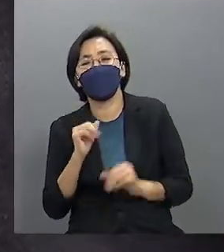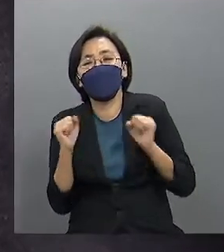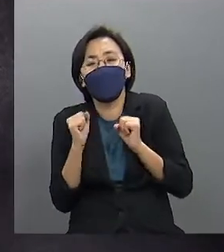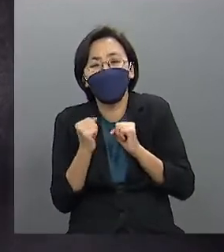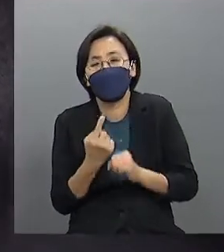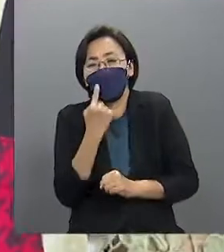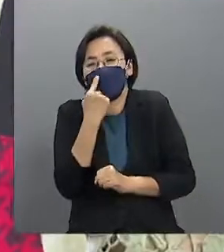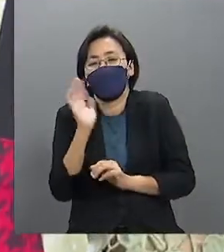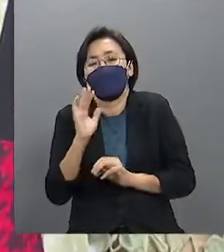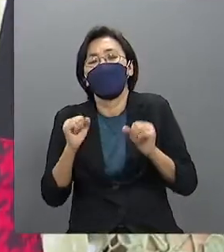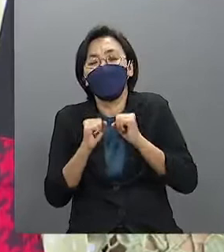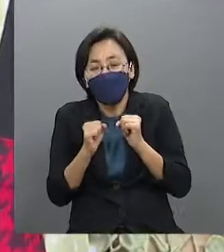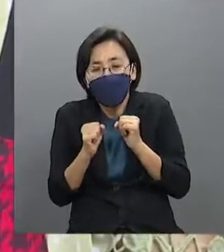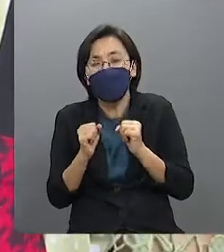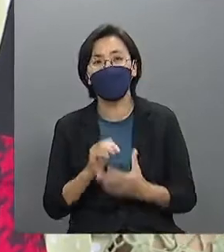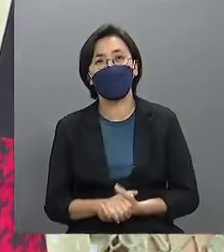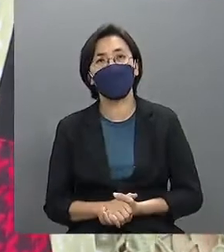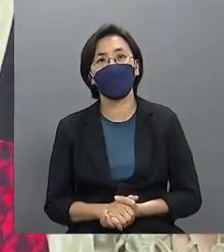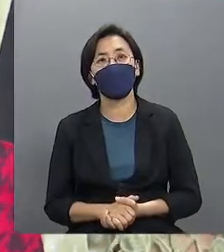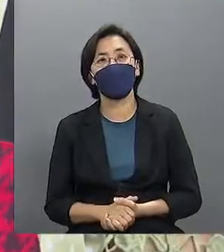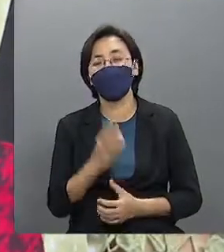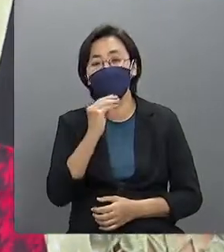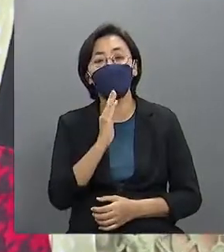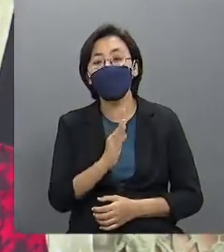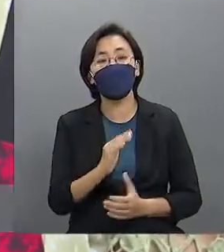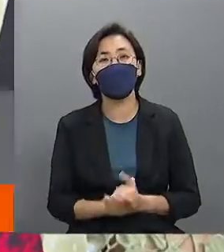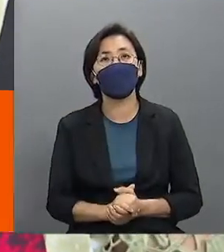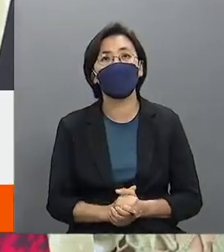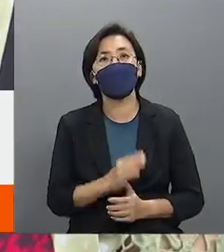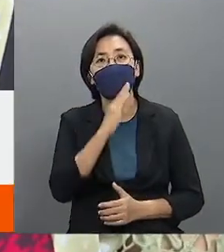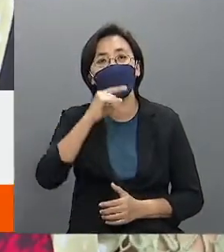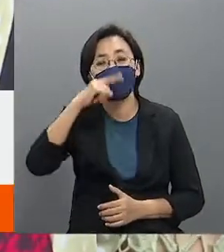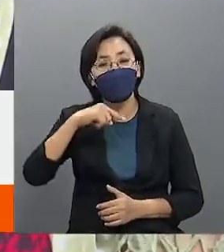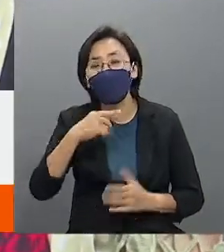เขากลัวอุ้ยเสื่อถ้าคนไทยเขานี่จะบอกกลัว